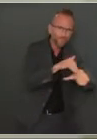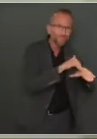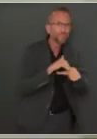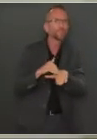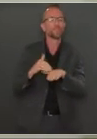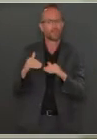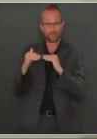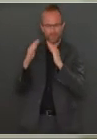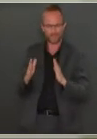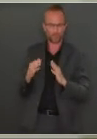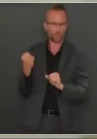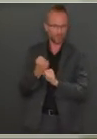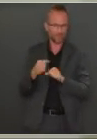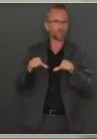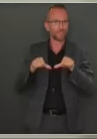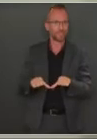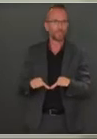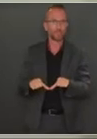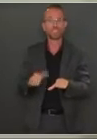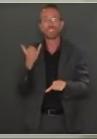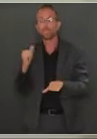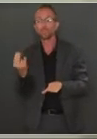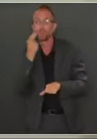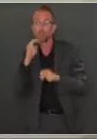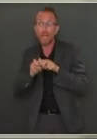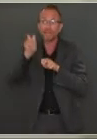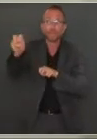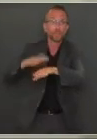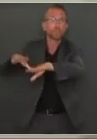Il était toujours recommandé le télétravail, mais on voit qu'il est de moins en moins utilisé,